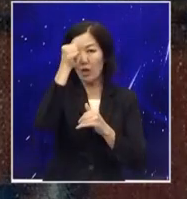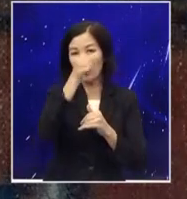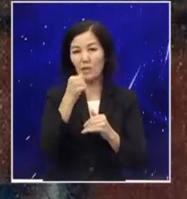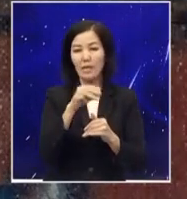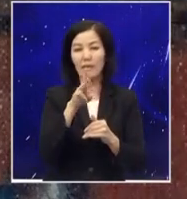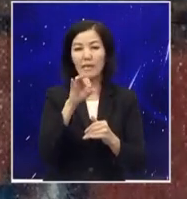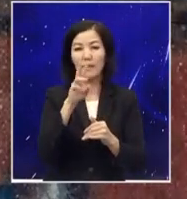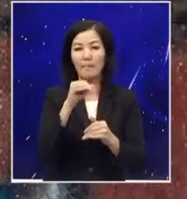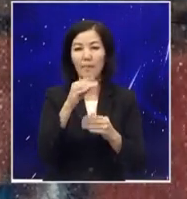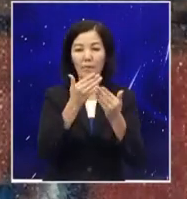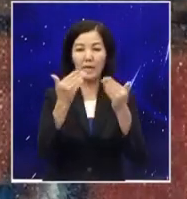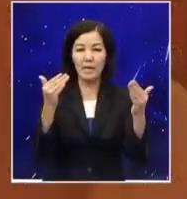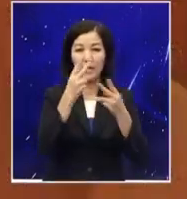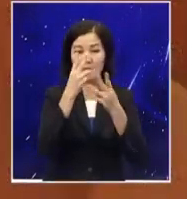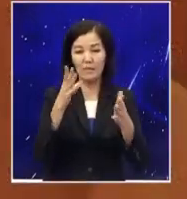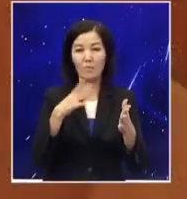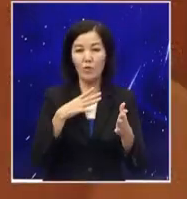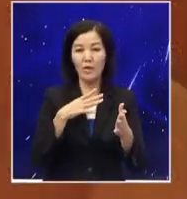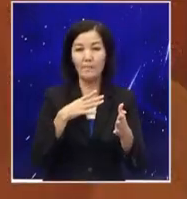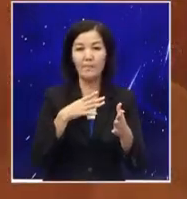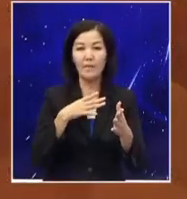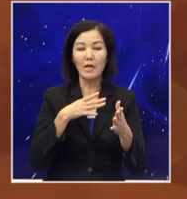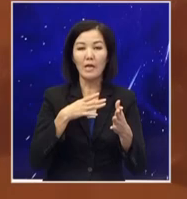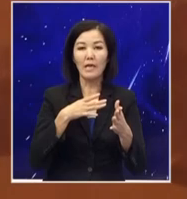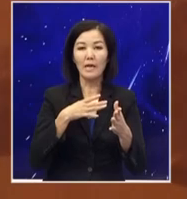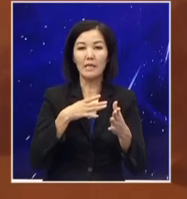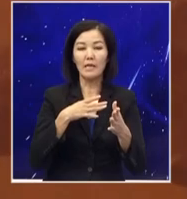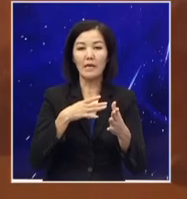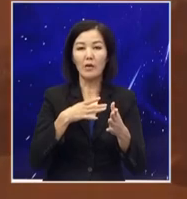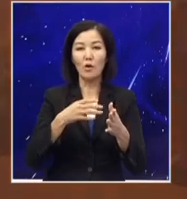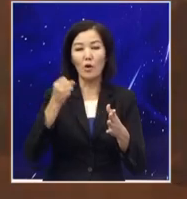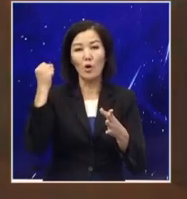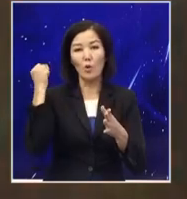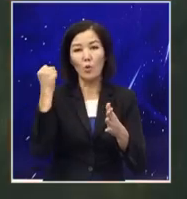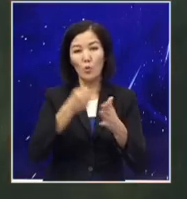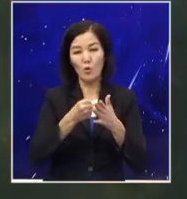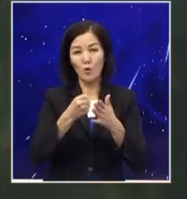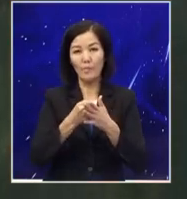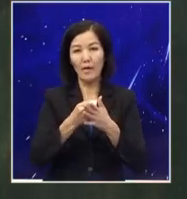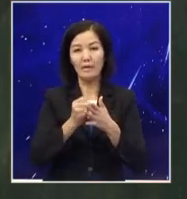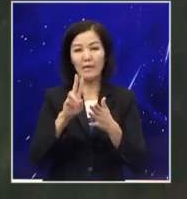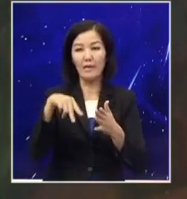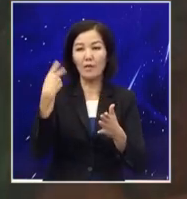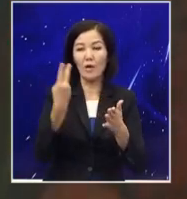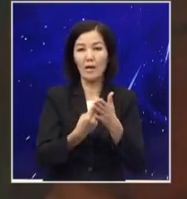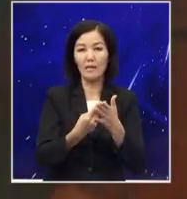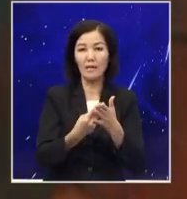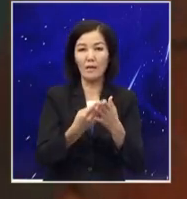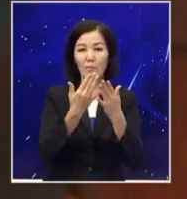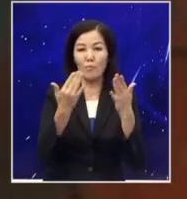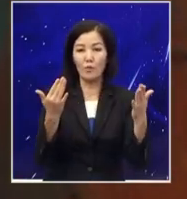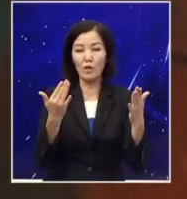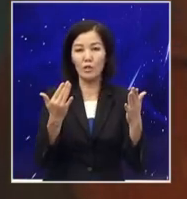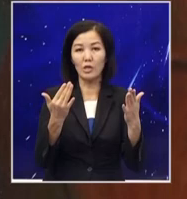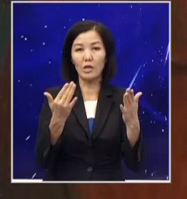Modern галереясында болған. Вандал шығарманы құлыппен ұрып, кейін еденге лақтырған. Артынша картинаны мұражай қызметкерлері